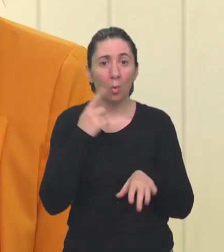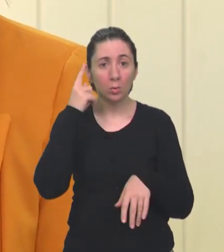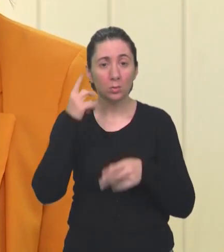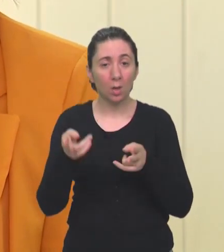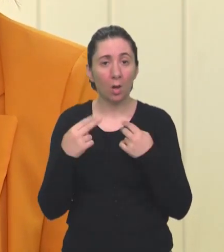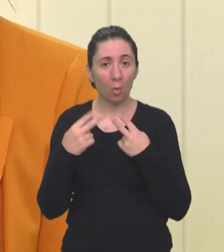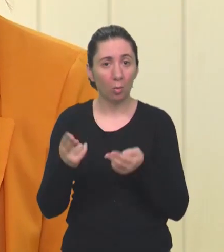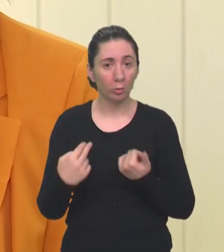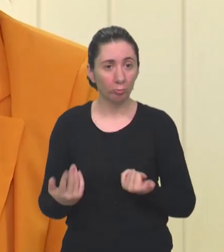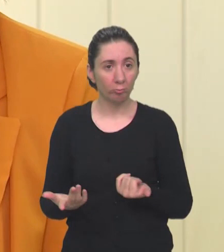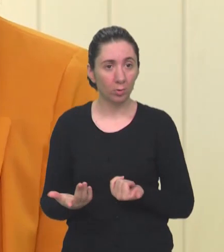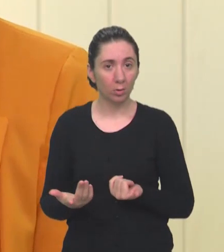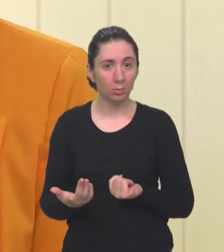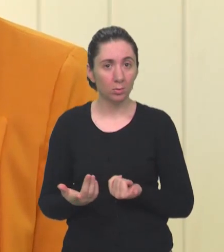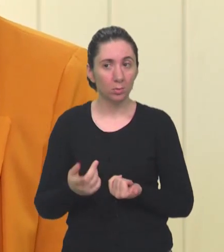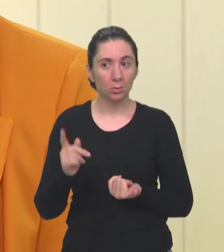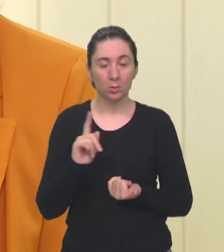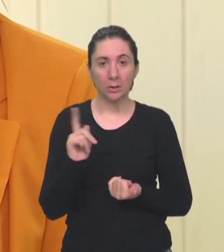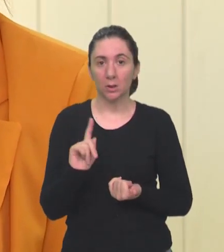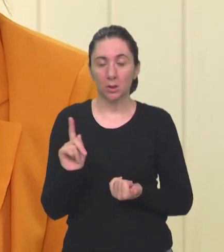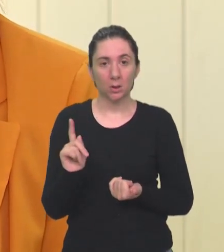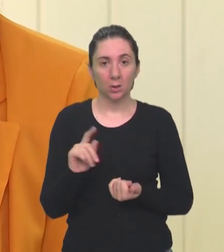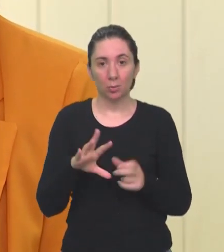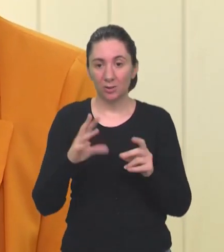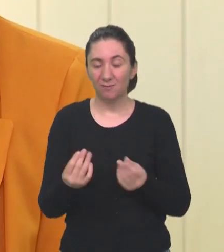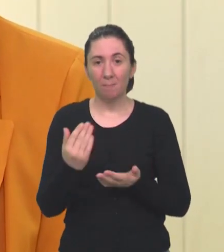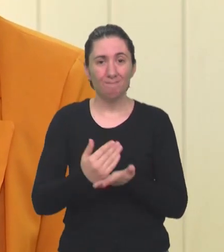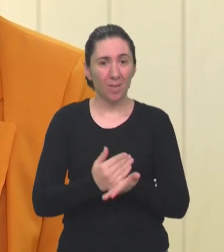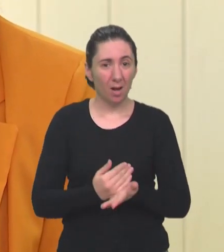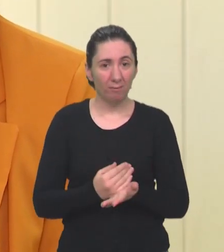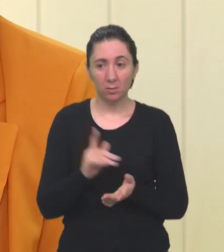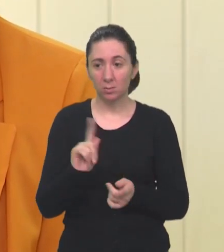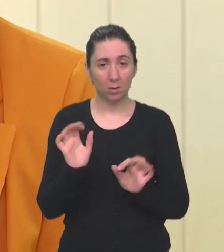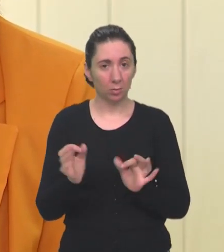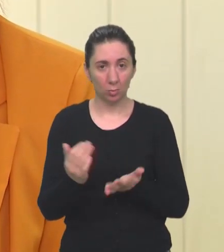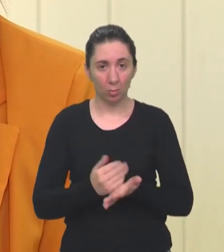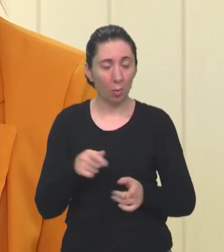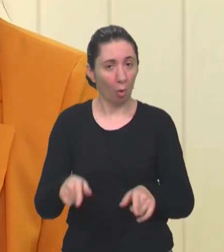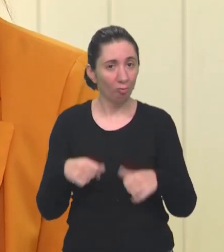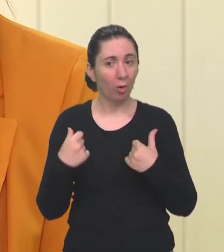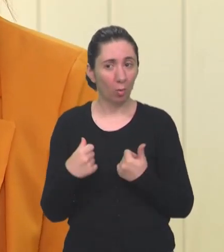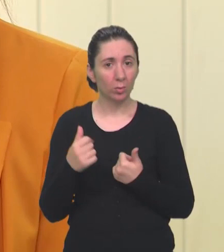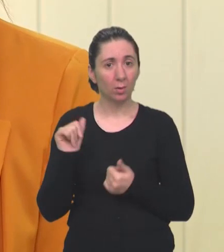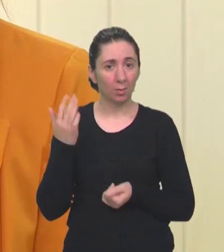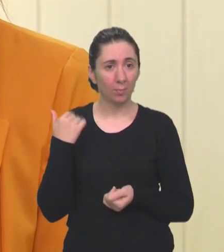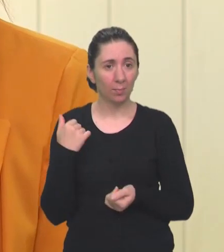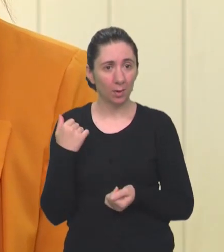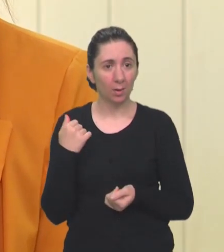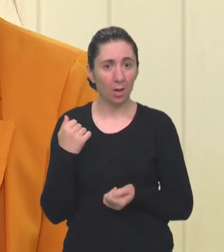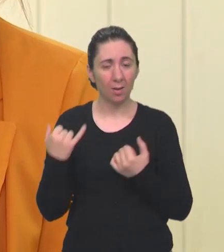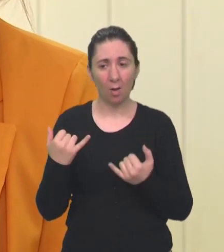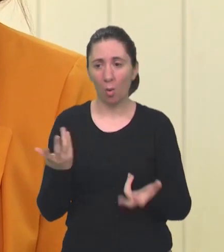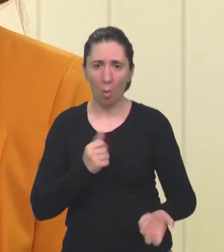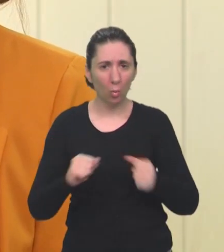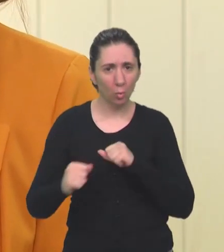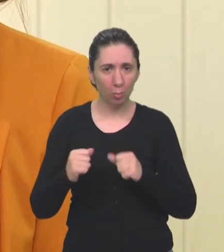odgovore, nekako su nedorečeni u stvari u svim pravilnicima, u svemu, tako da je ova godina bila baš nam je turbulentna